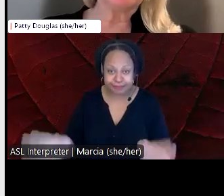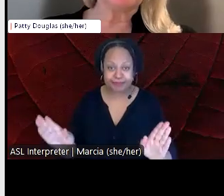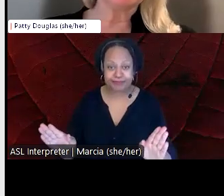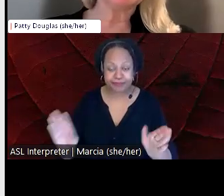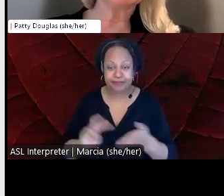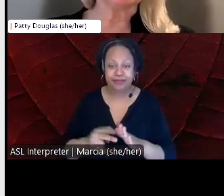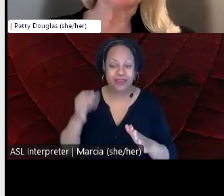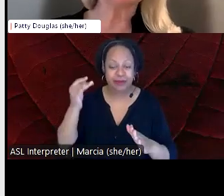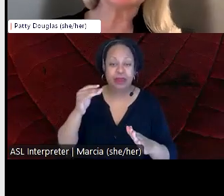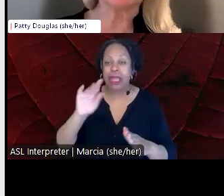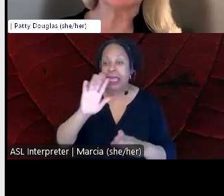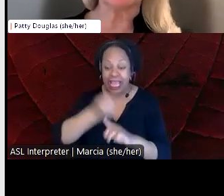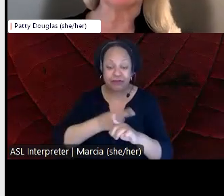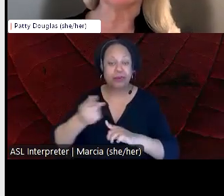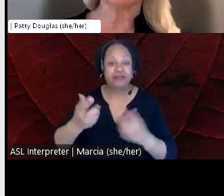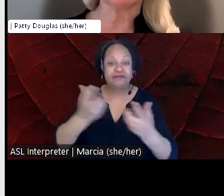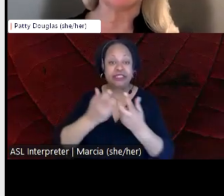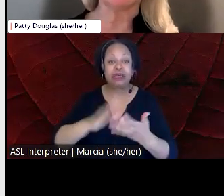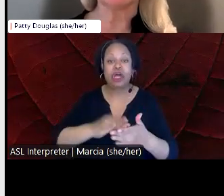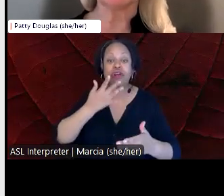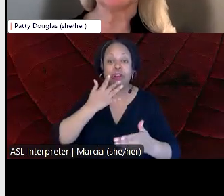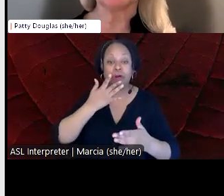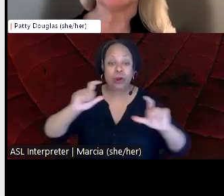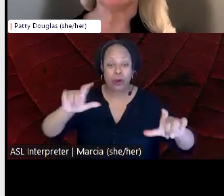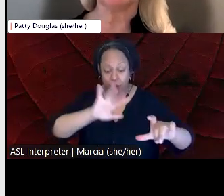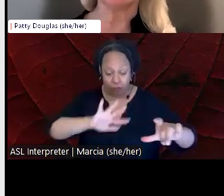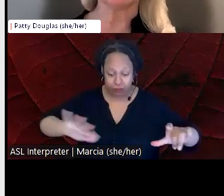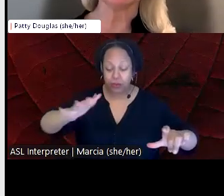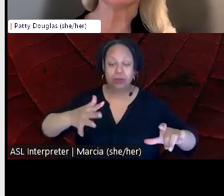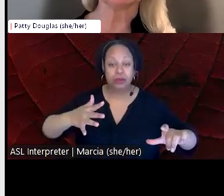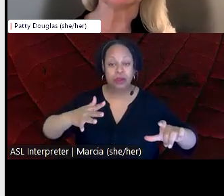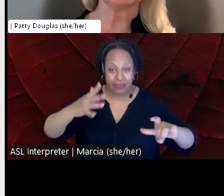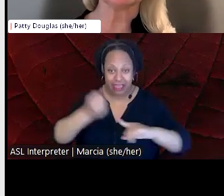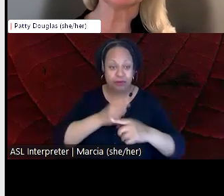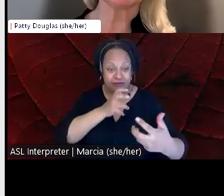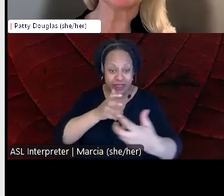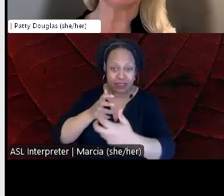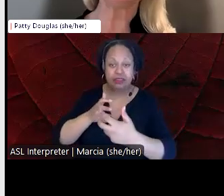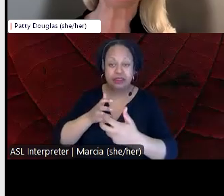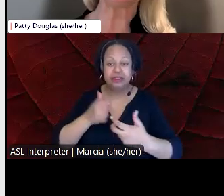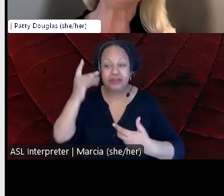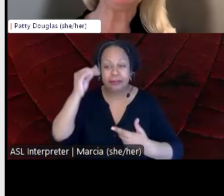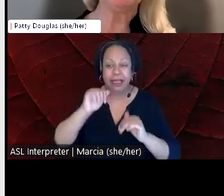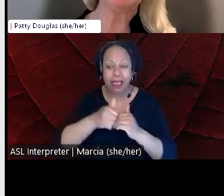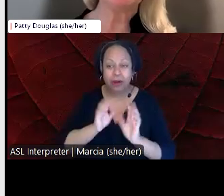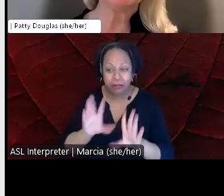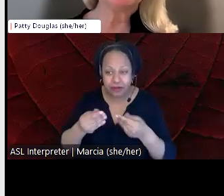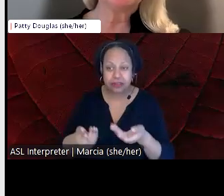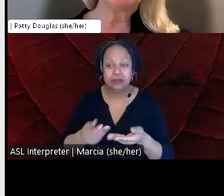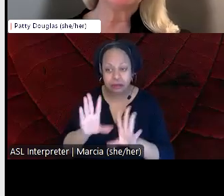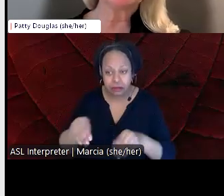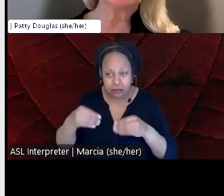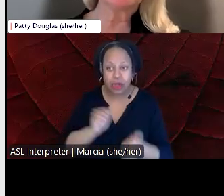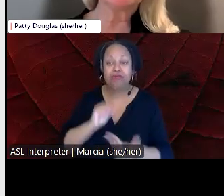intégrer cette roue de couleur qui nous dit où se trouvent peut-être les personnes et quelles sont les façons créatrices qui nous permettent d'aborder les services